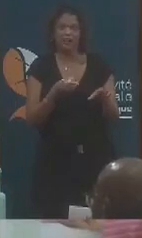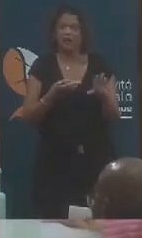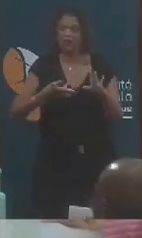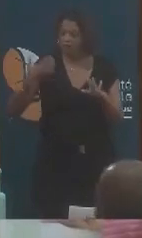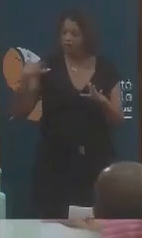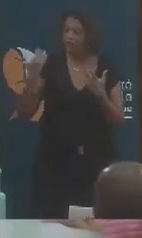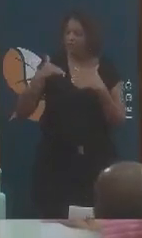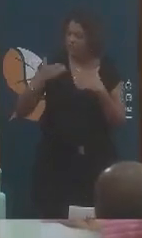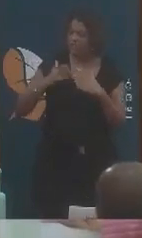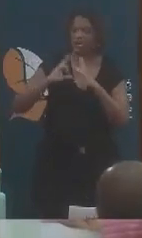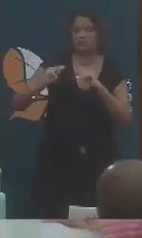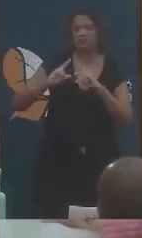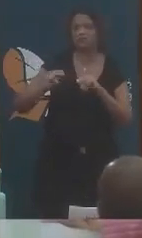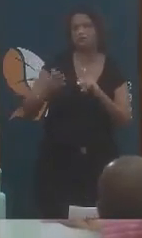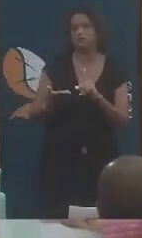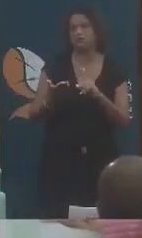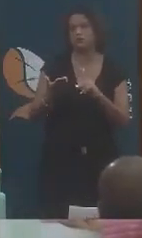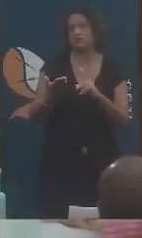dit.